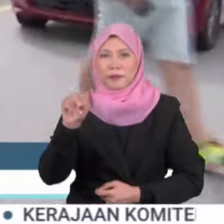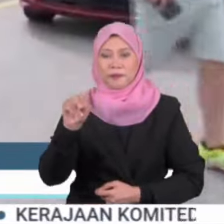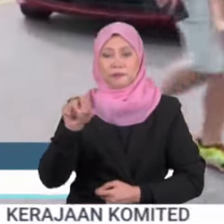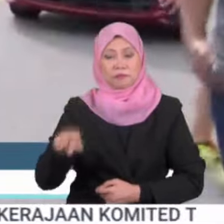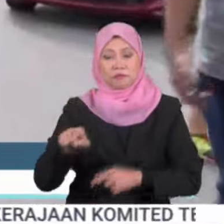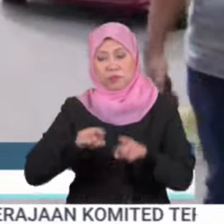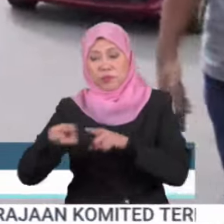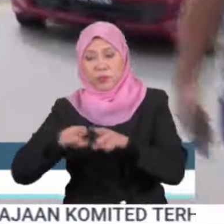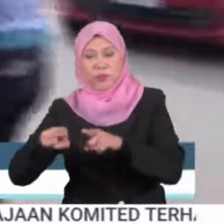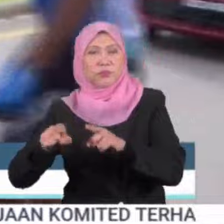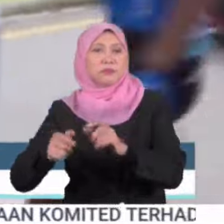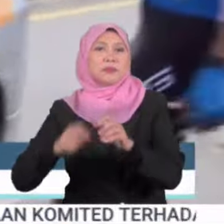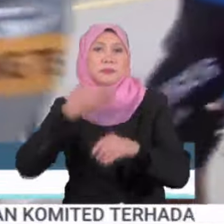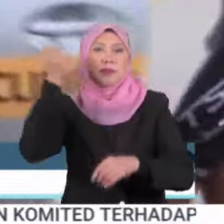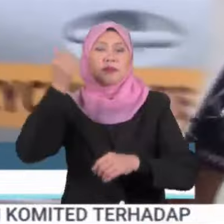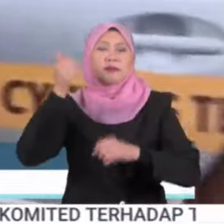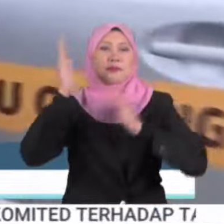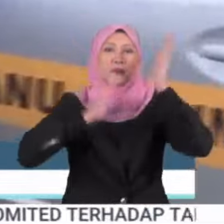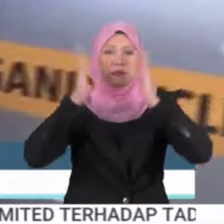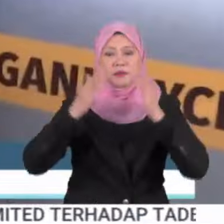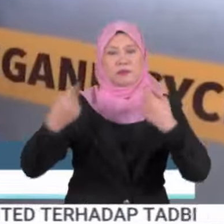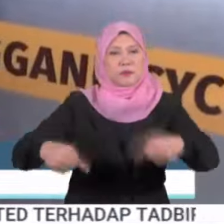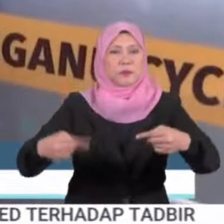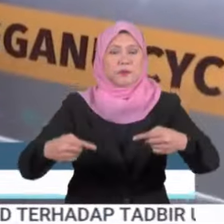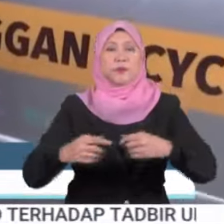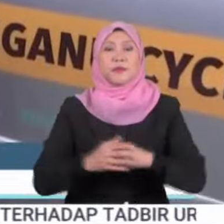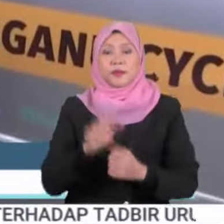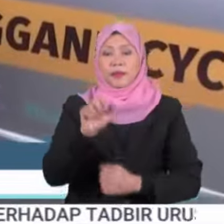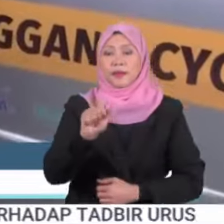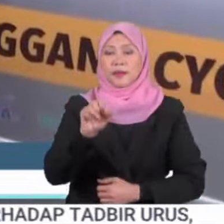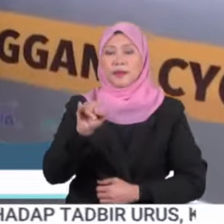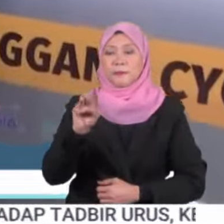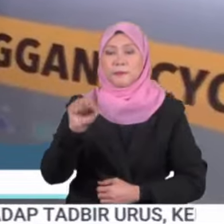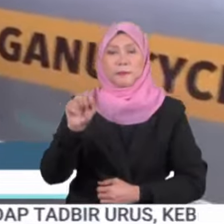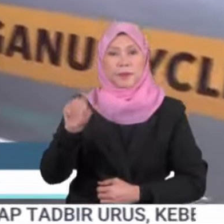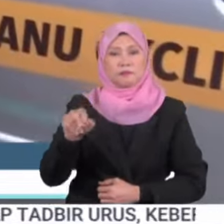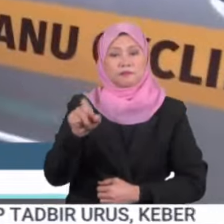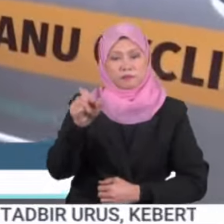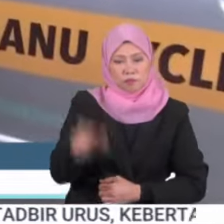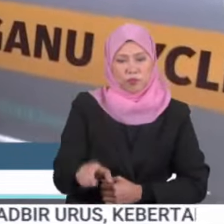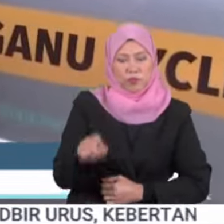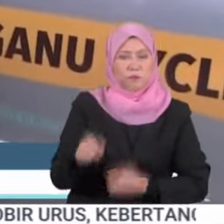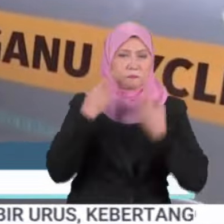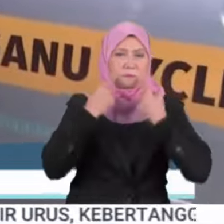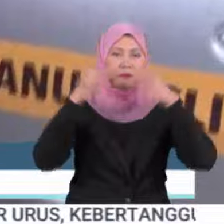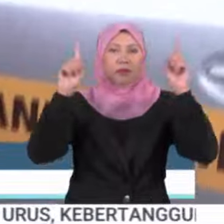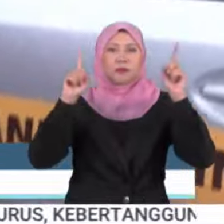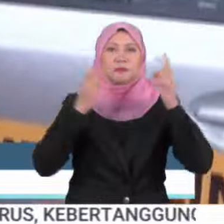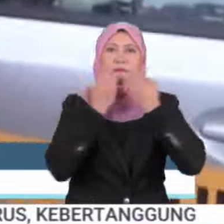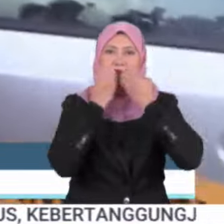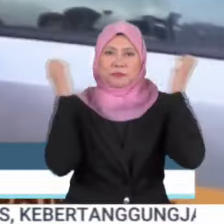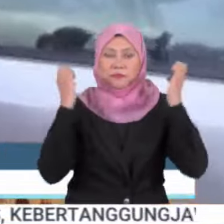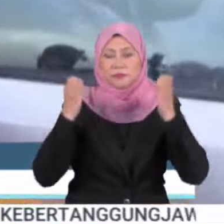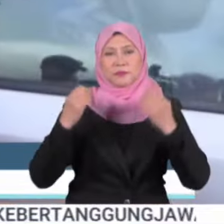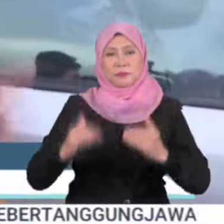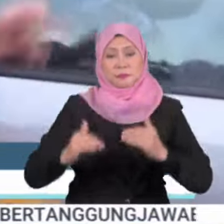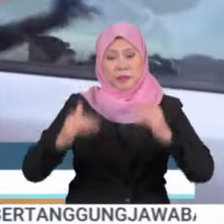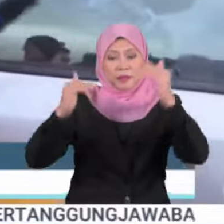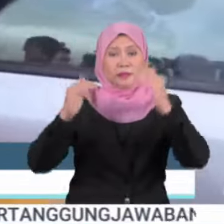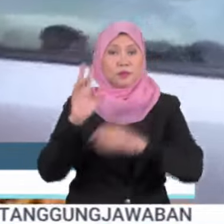pelumba terbaik Malaysia untuk saingan kali ini. Aiman, yang bergelar Most Combative Rider pada peringkat ketujuh,